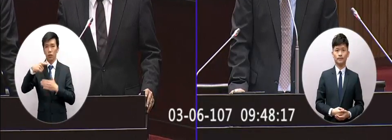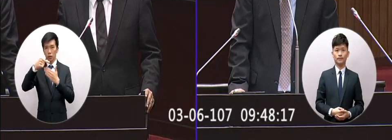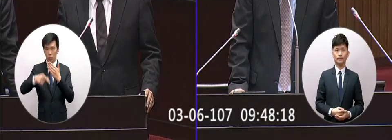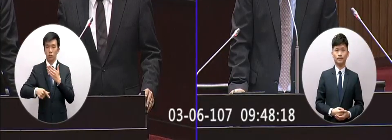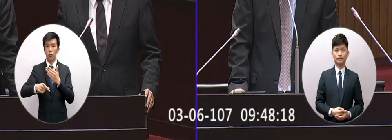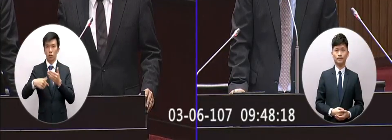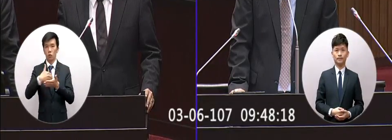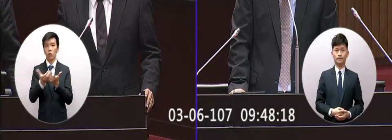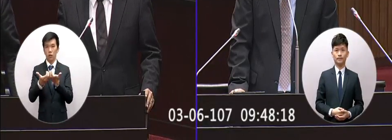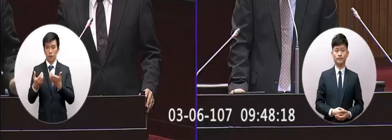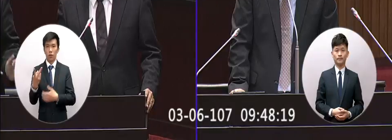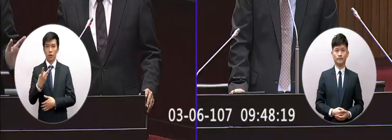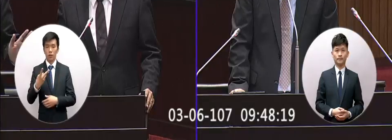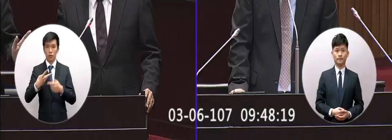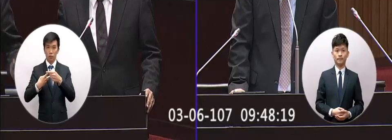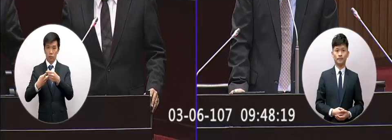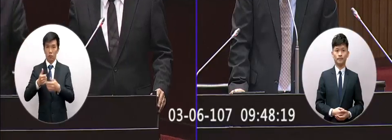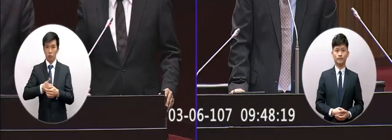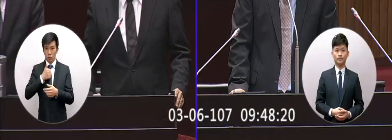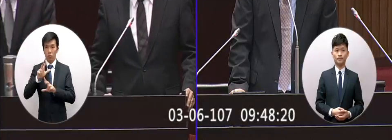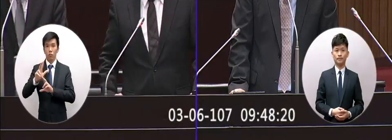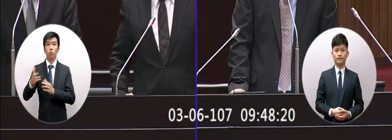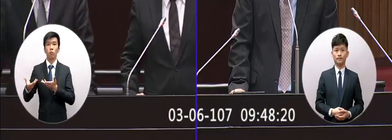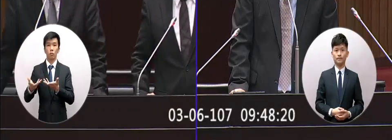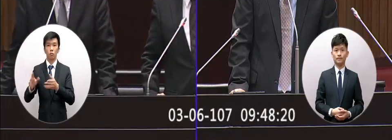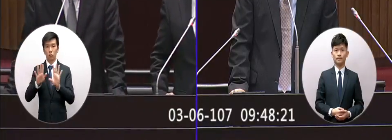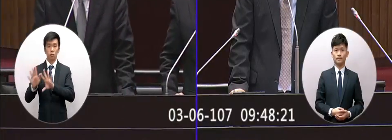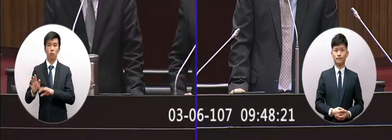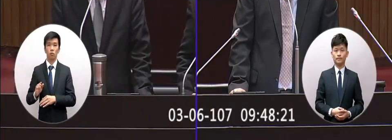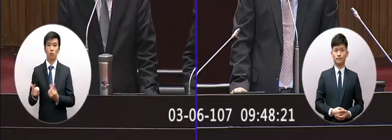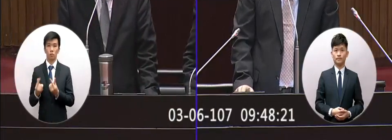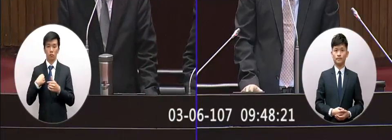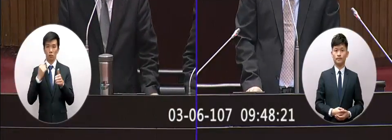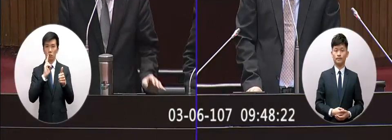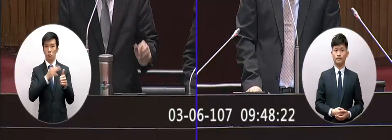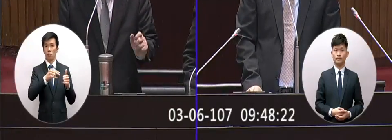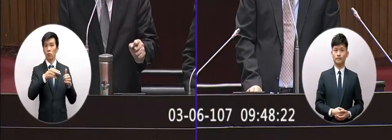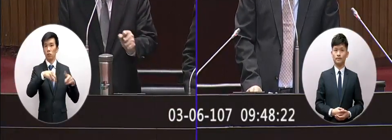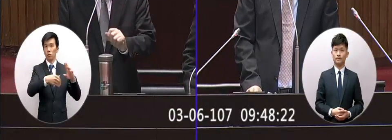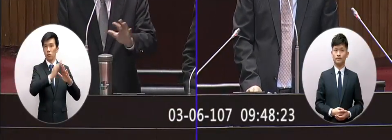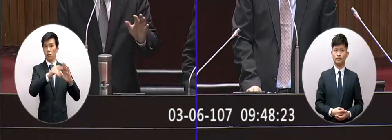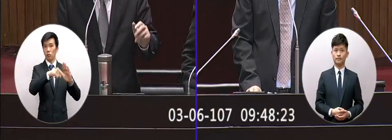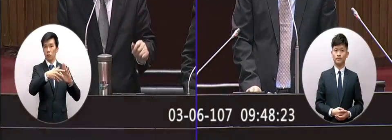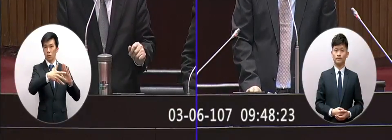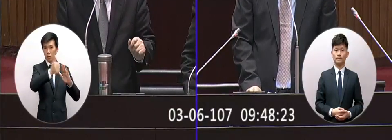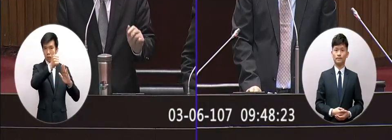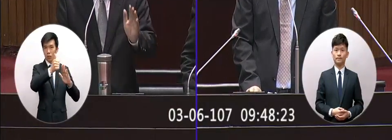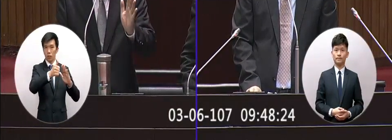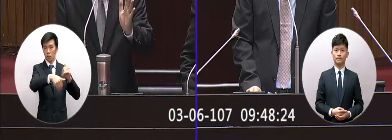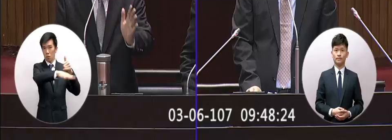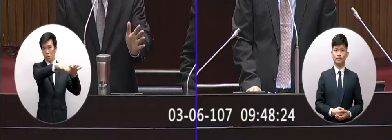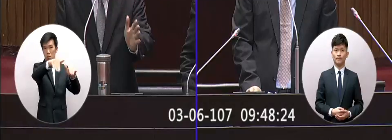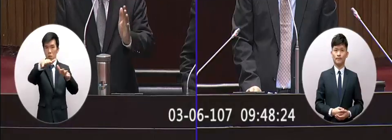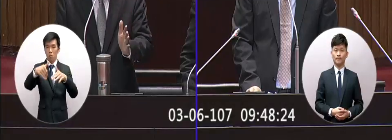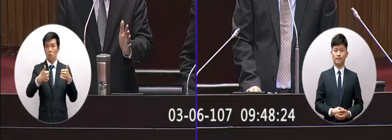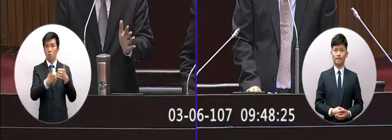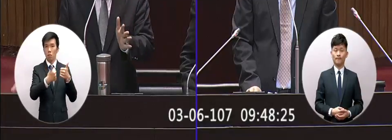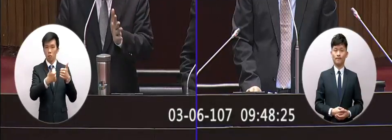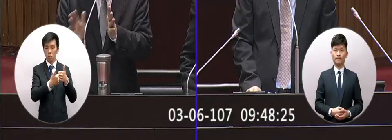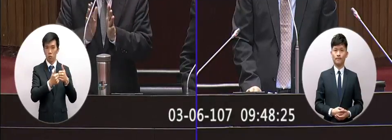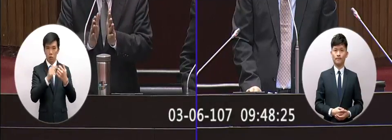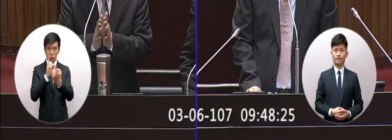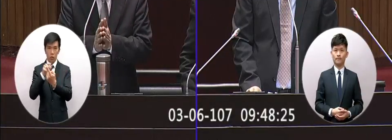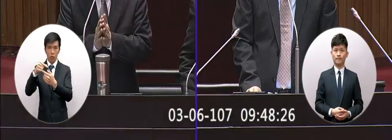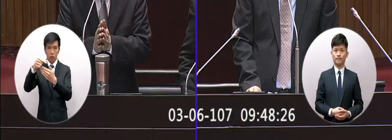是务实的层面，那就是我已经指示行政院施俊吉副院长来召集相关部会，就这